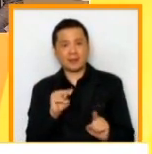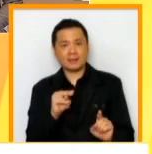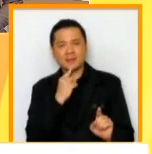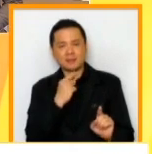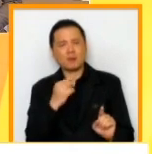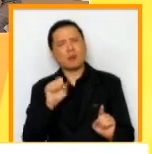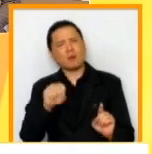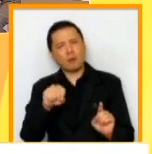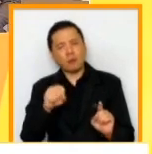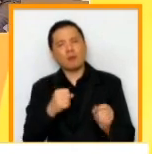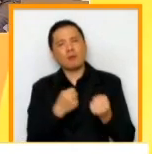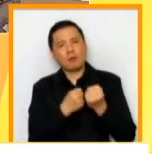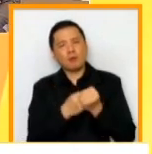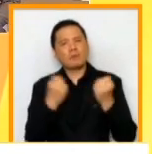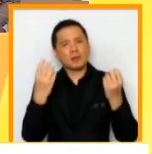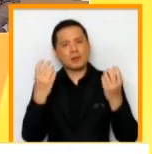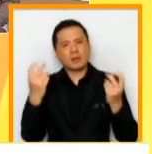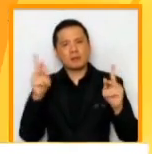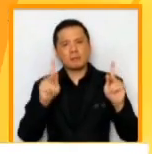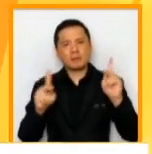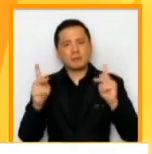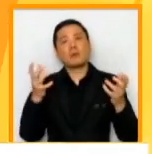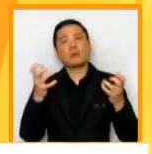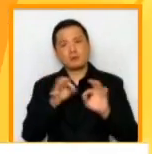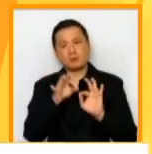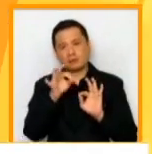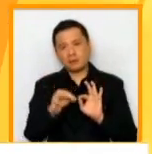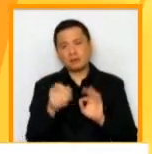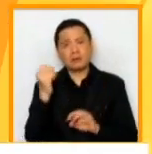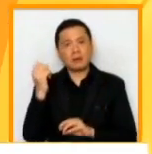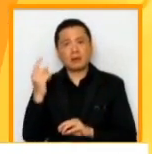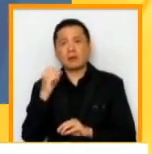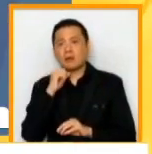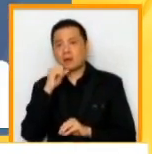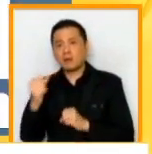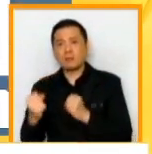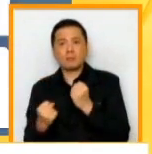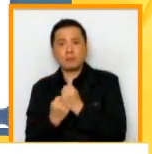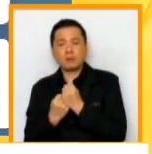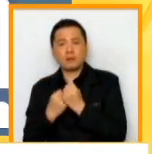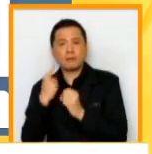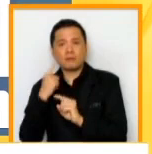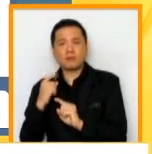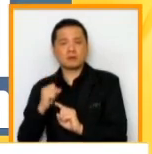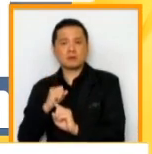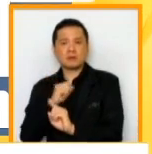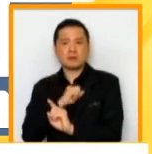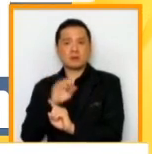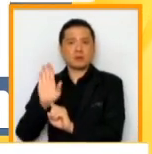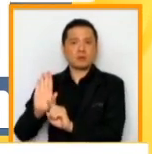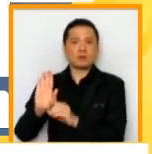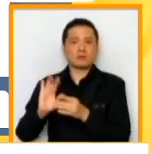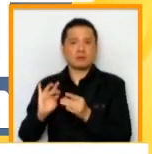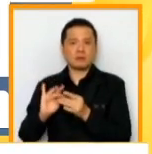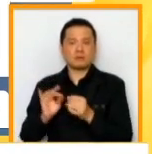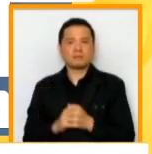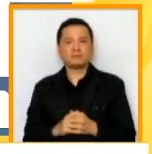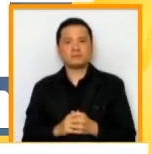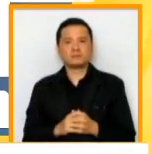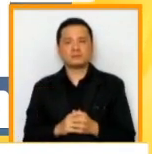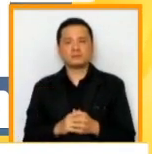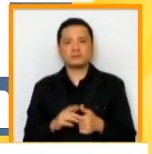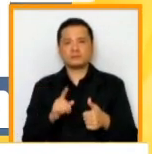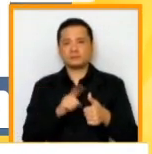sa deadline extension. Pero hindi pabor dun sa pambabanta ng Senado. Tulad na lamang ni Anilu Abraham, pabor siya